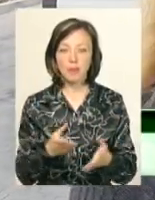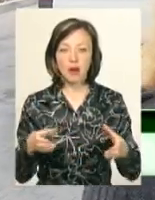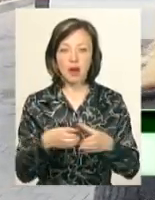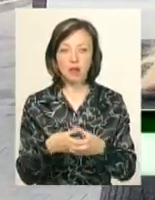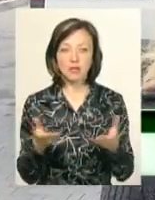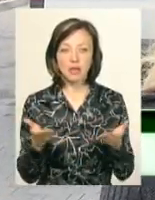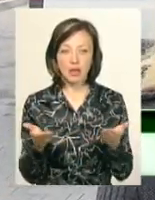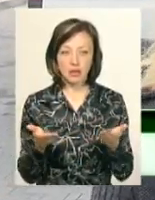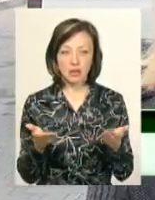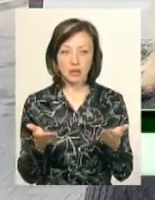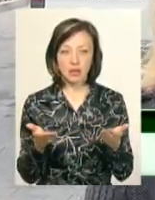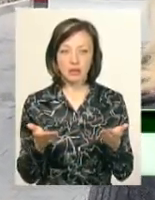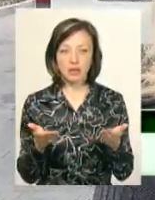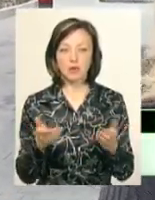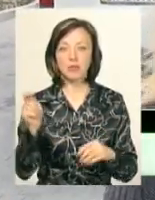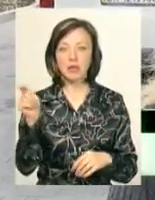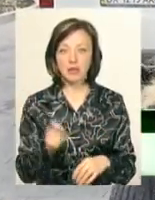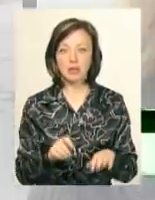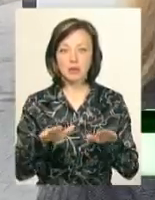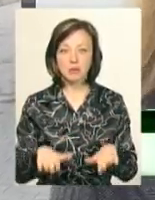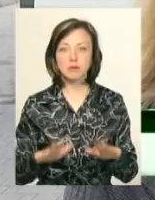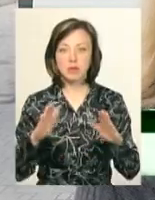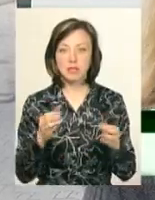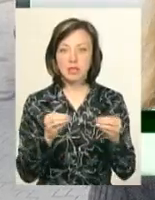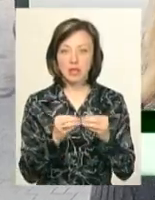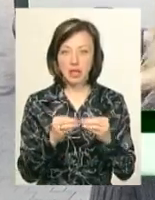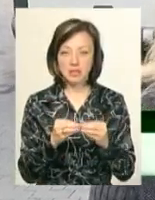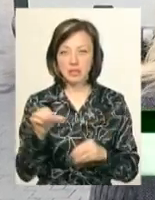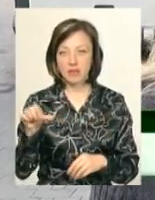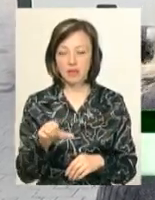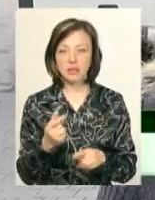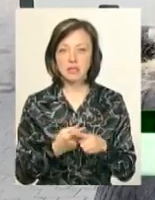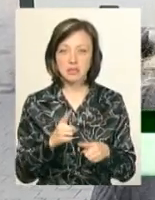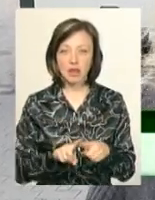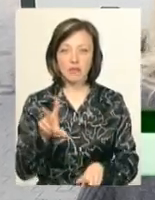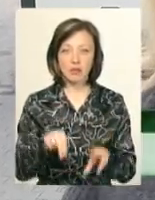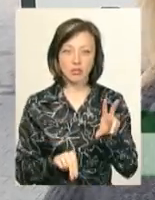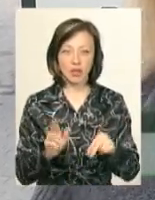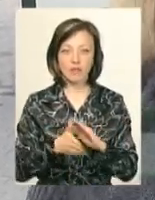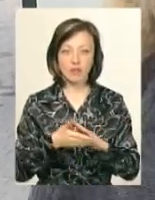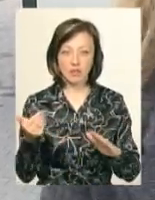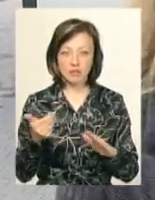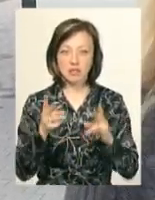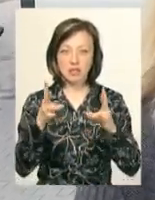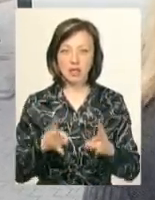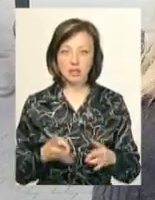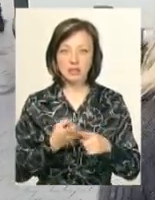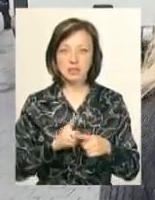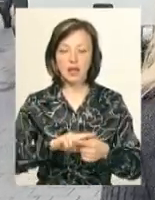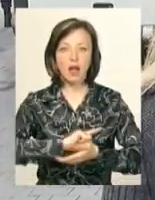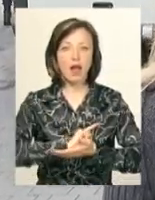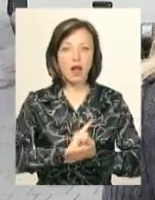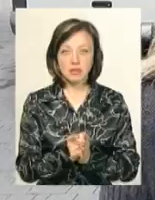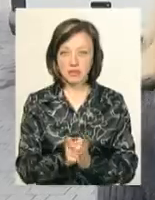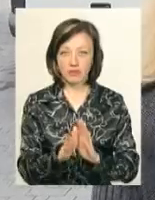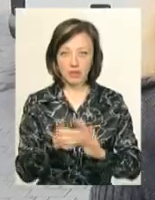які доїдуть на місце пригоди за 10 хвилин. Це рахується виклик, якщо станеться, це є вкрай